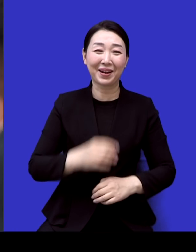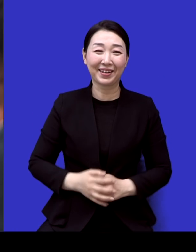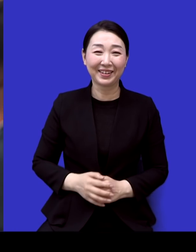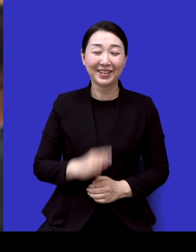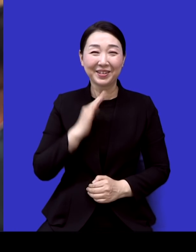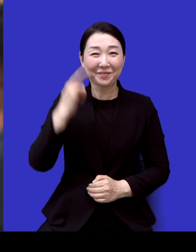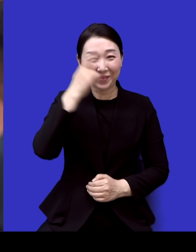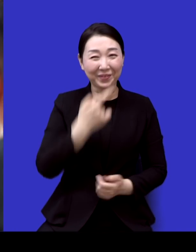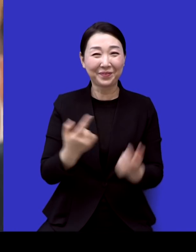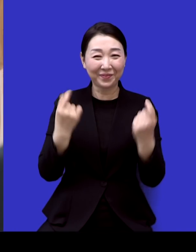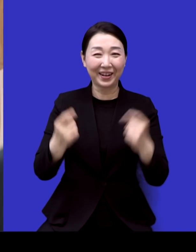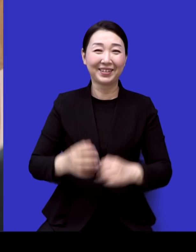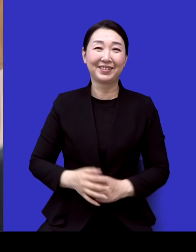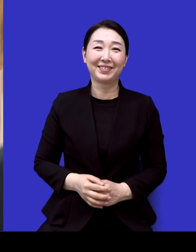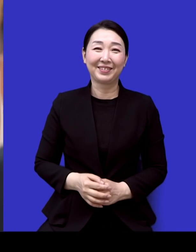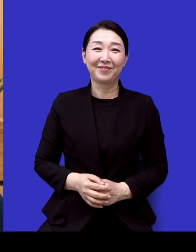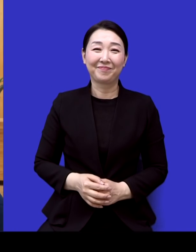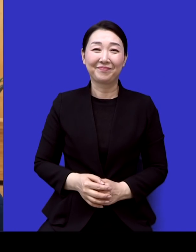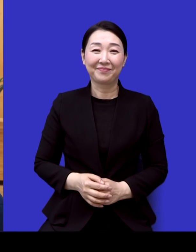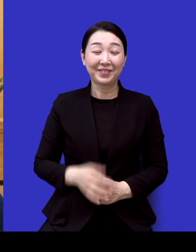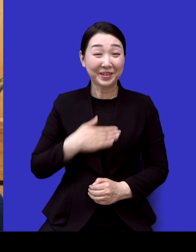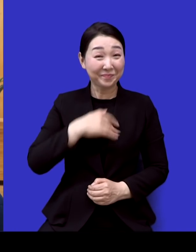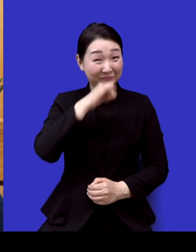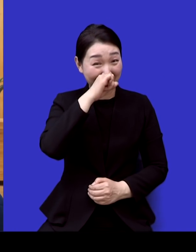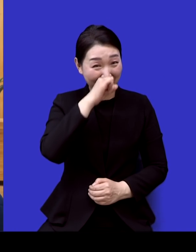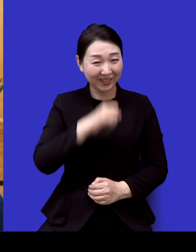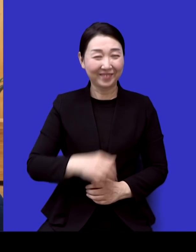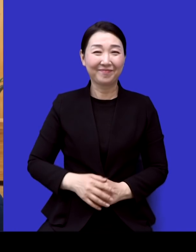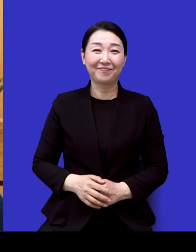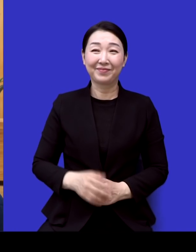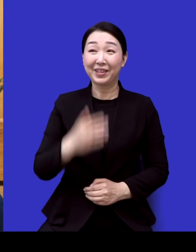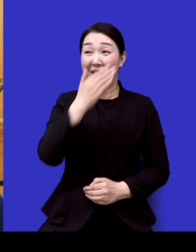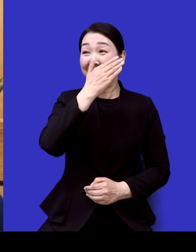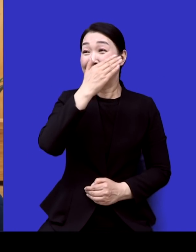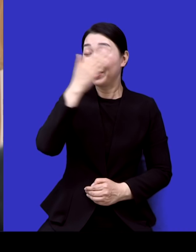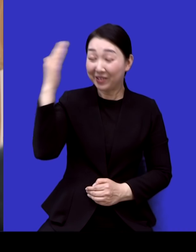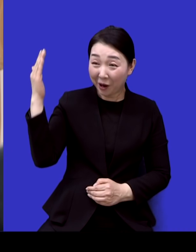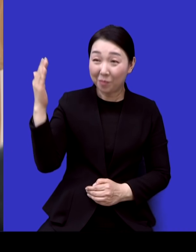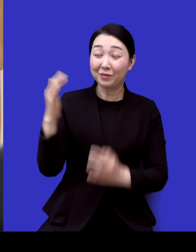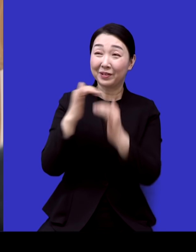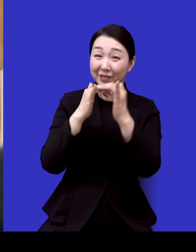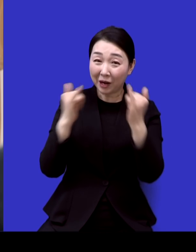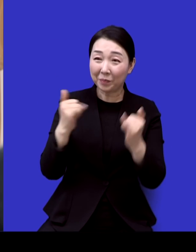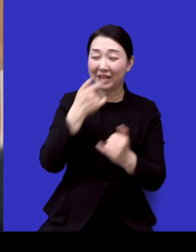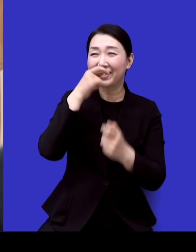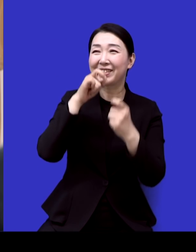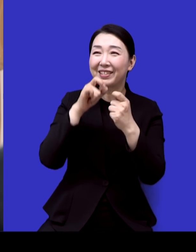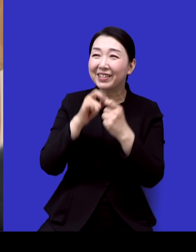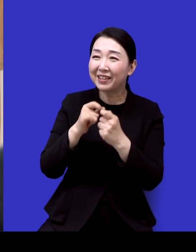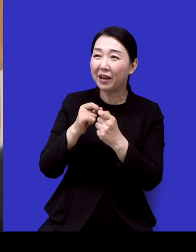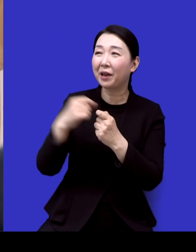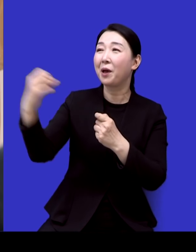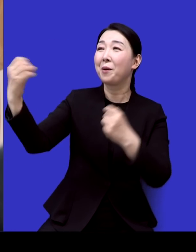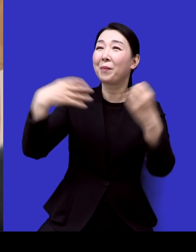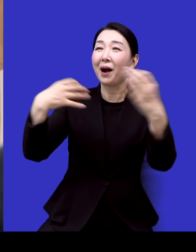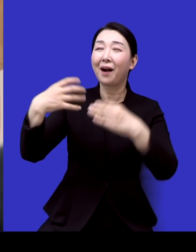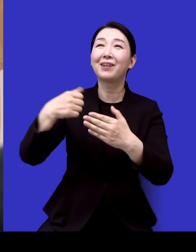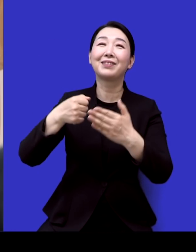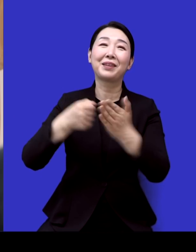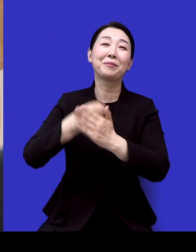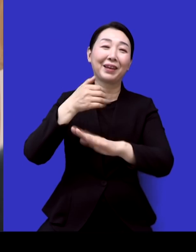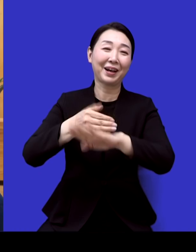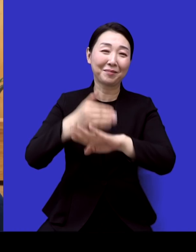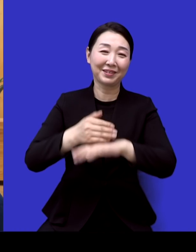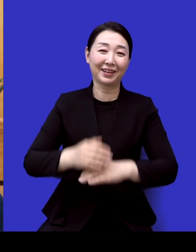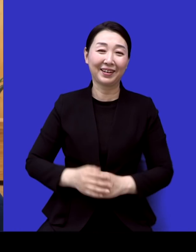많이 닮으셨네요. 네. 기분 좋으시겠어요. 젊은 친구들이 더 친근하게 받아줘서 감사하게 생각하고 있습니다.